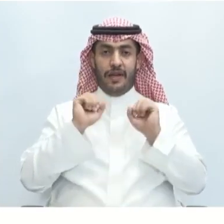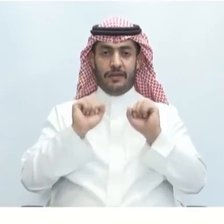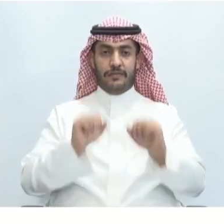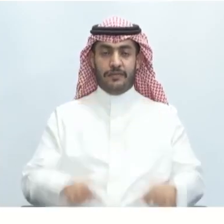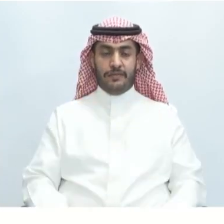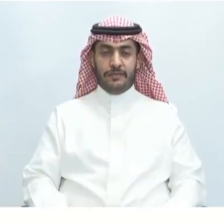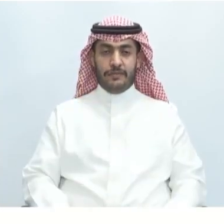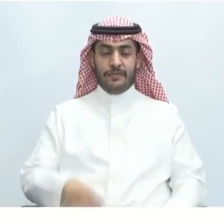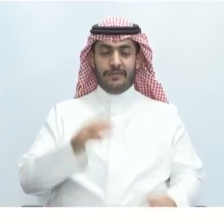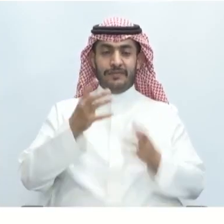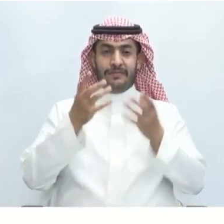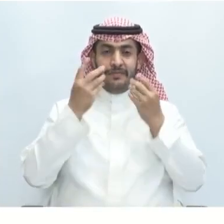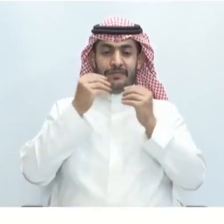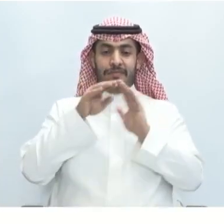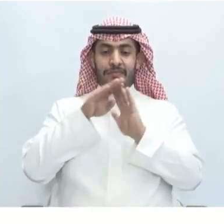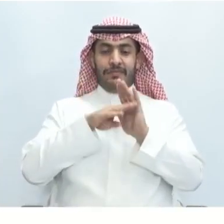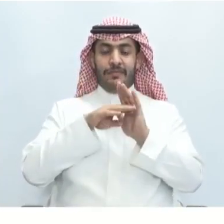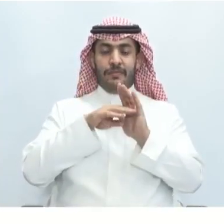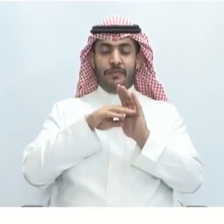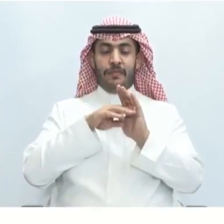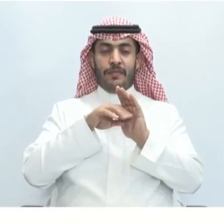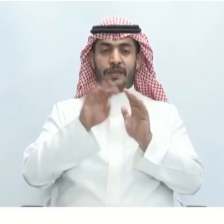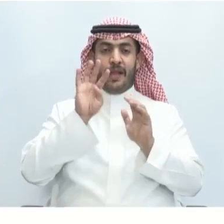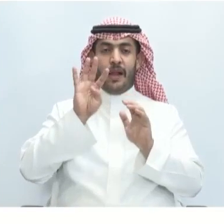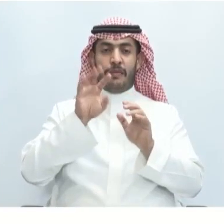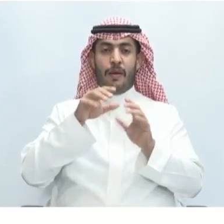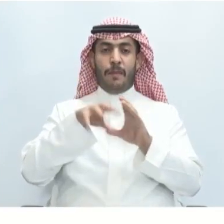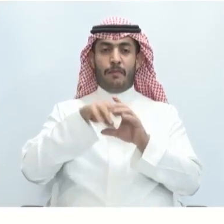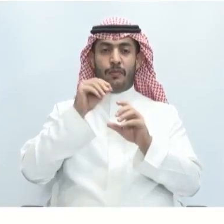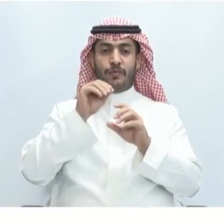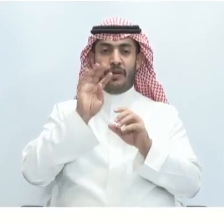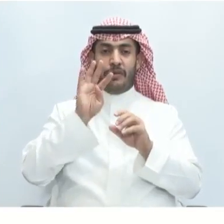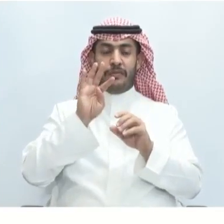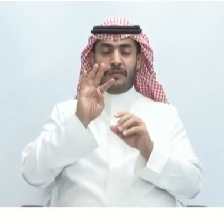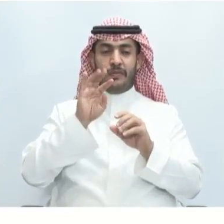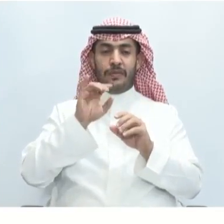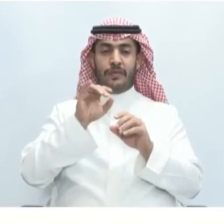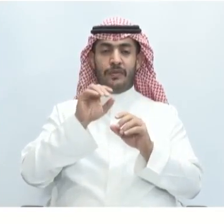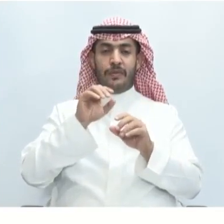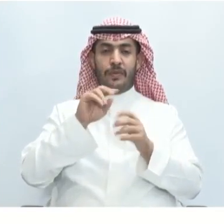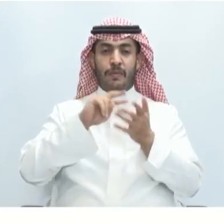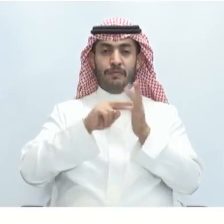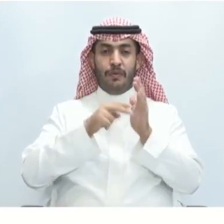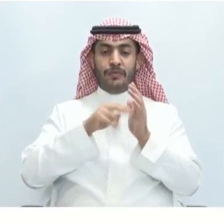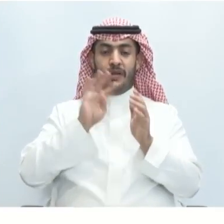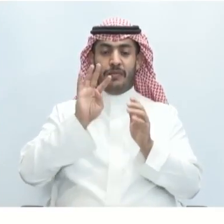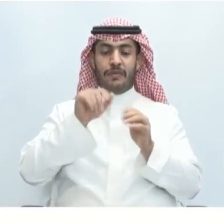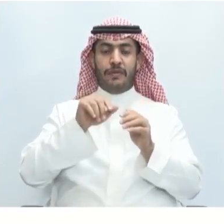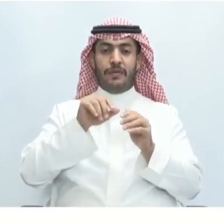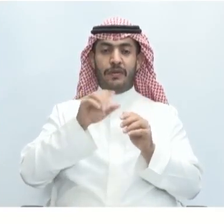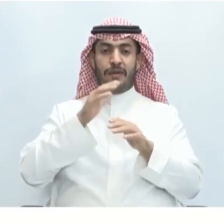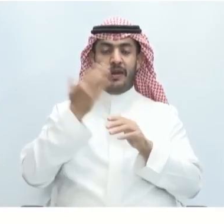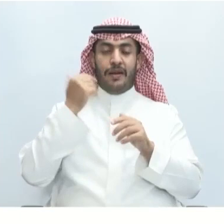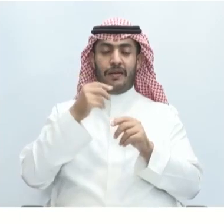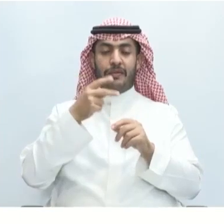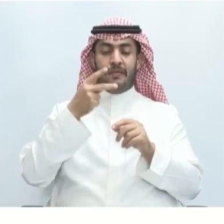كما تعلمنا في هذا المقرر نحن اخذنا اربعه مشاريع وهو هذا المشروع ومشروع الرابع وكنا قد